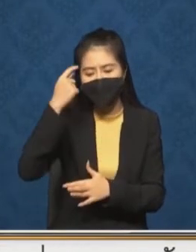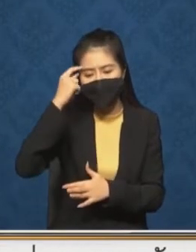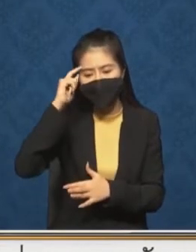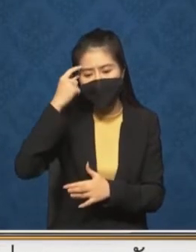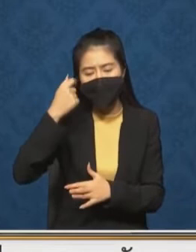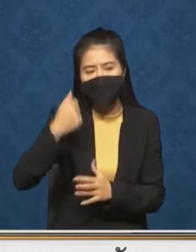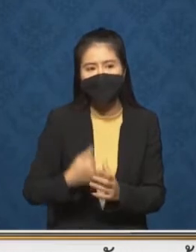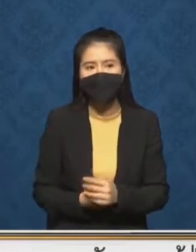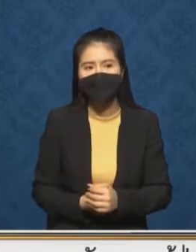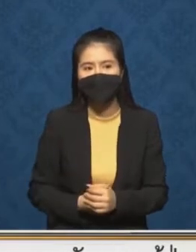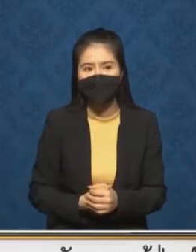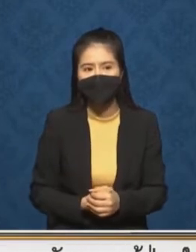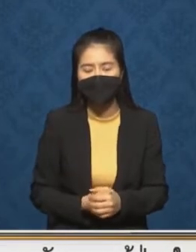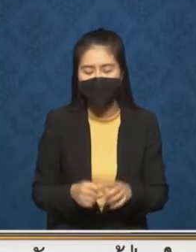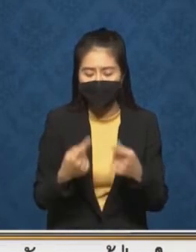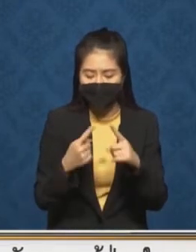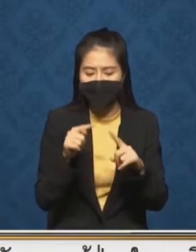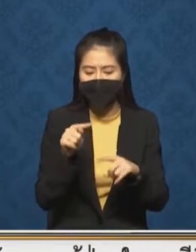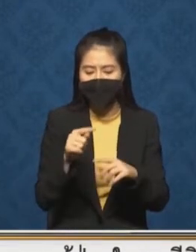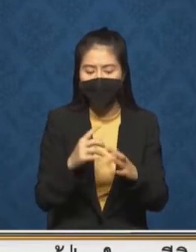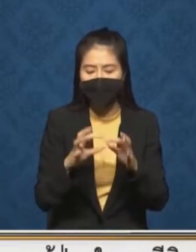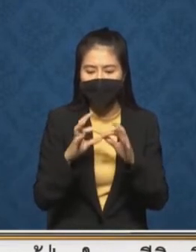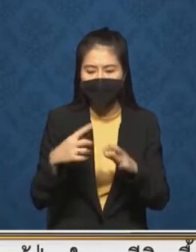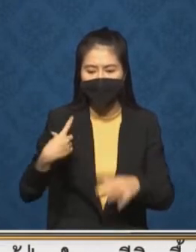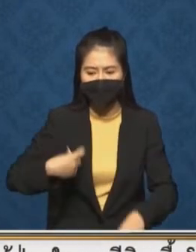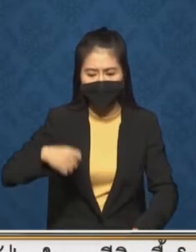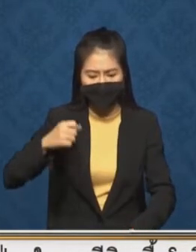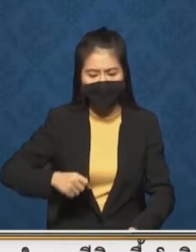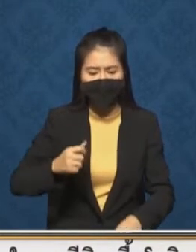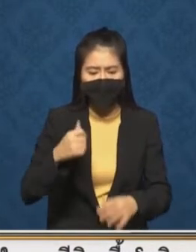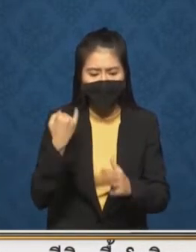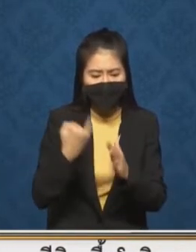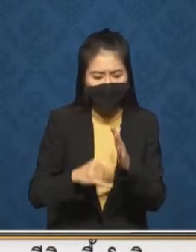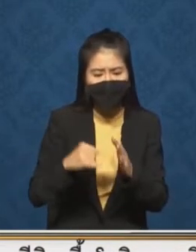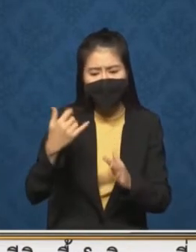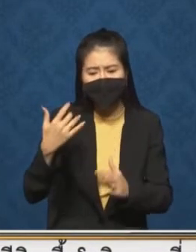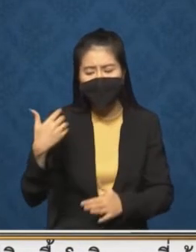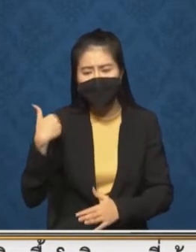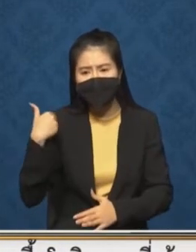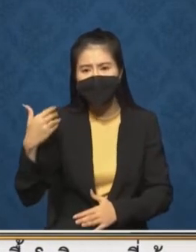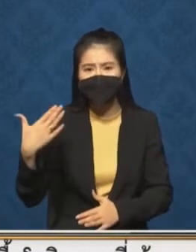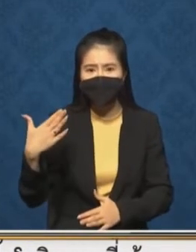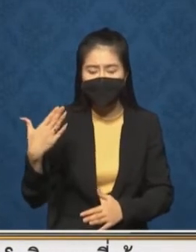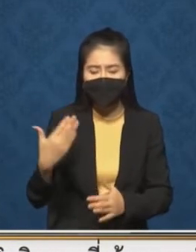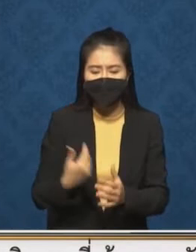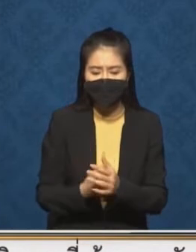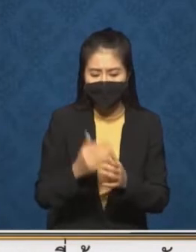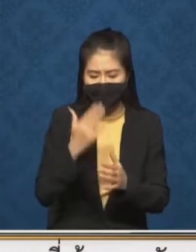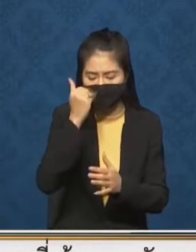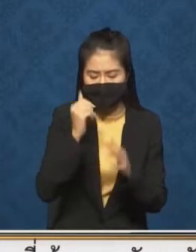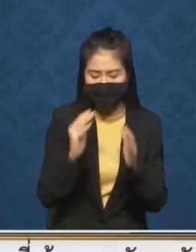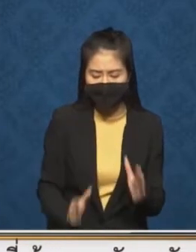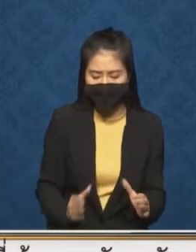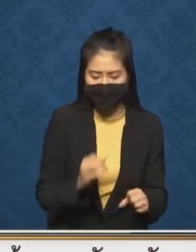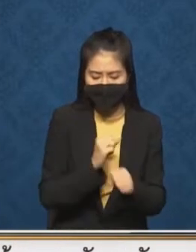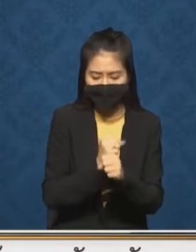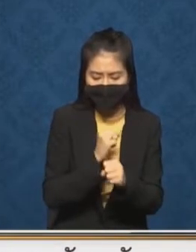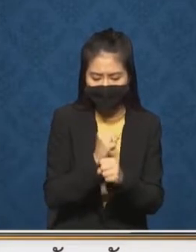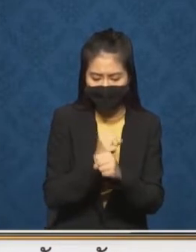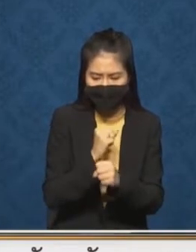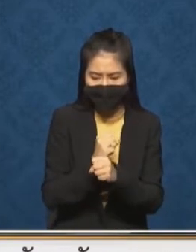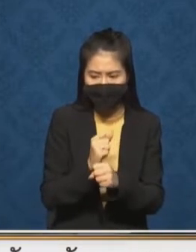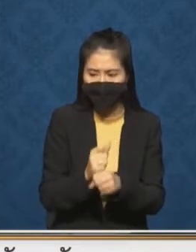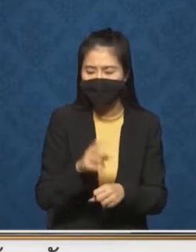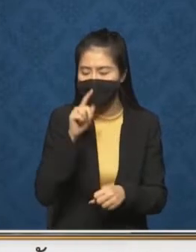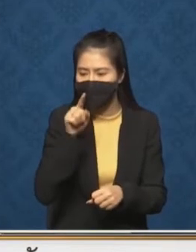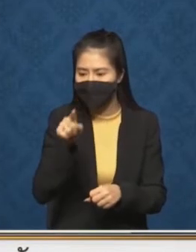การทำอยเี่ยผิดใแ่ของผู้ิภาคสาไหมผู้พภาคสาเห็นเฉพาะคำกลาวหาของเจ้ลาทีรฐนะครับไม่มหกฐานแแตะนดเดีย